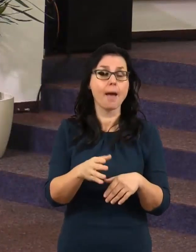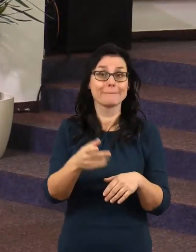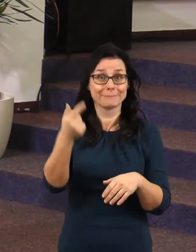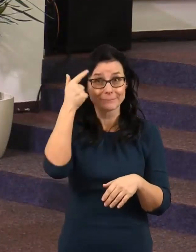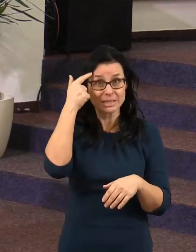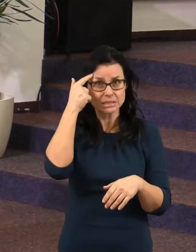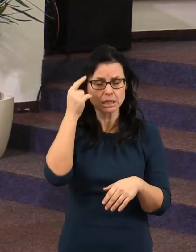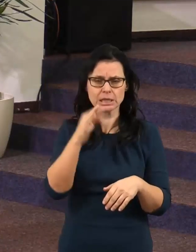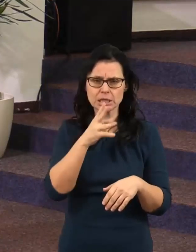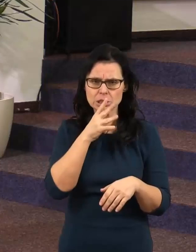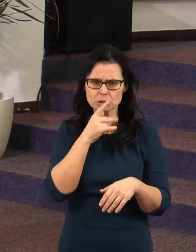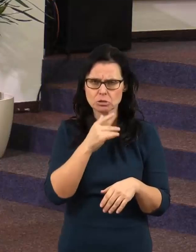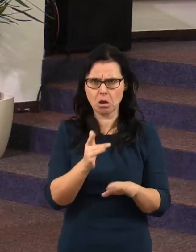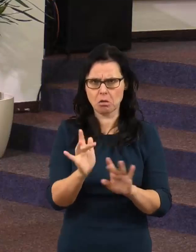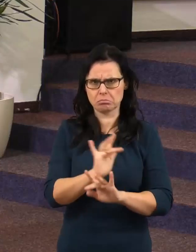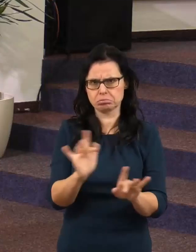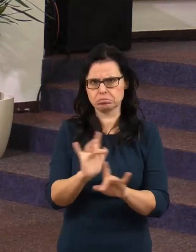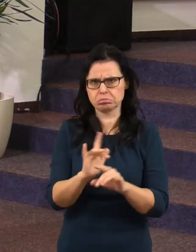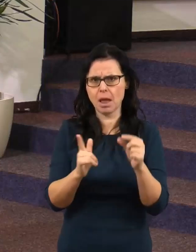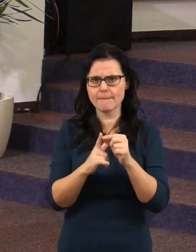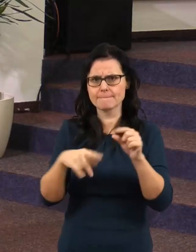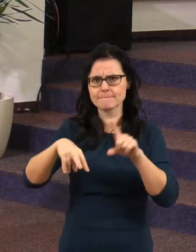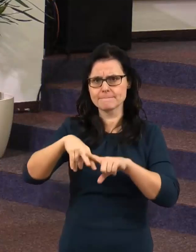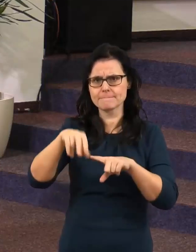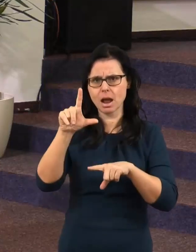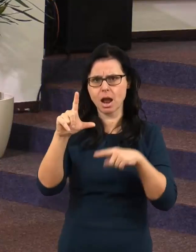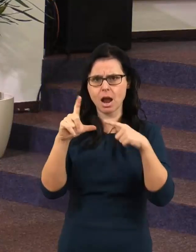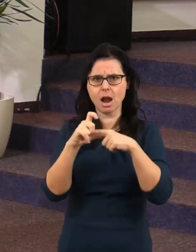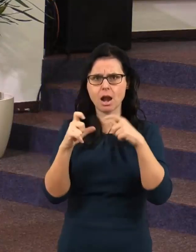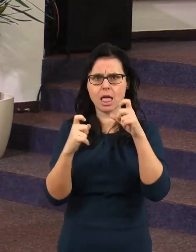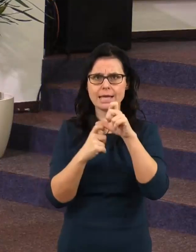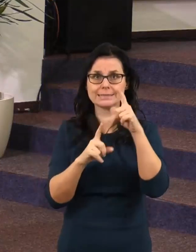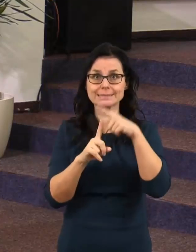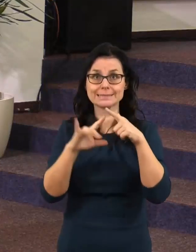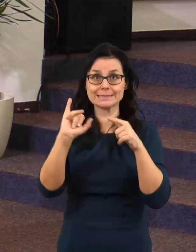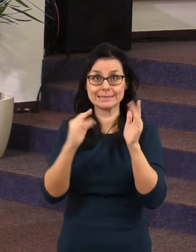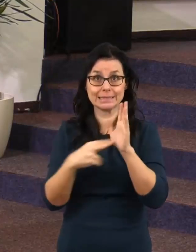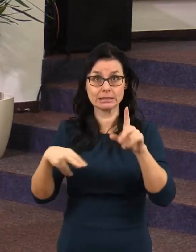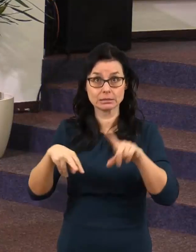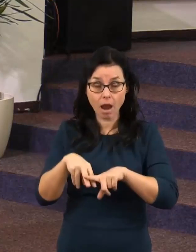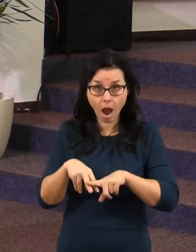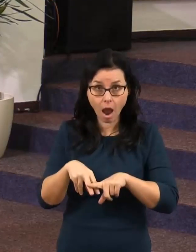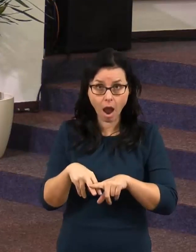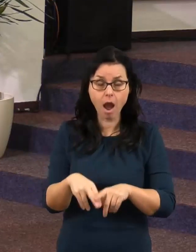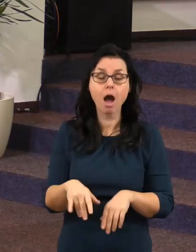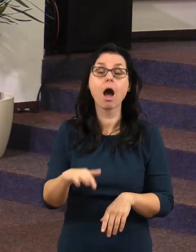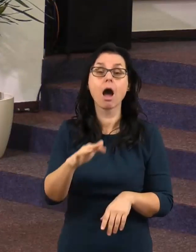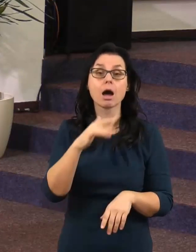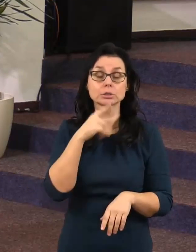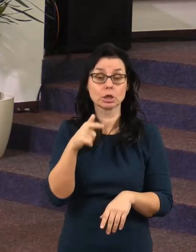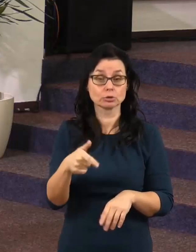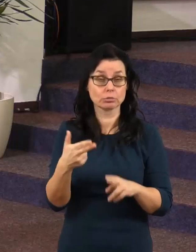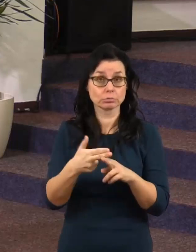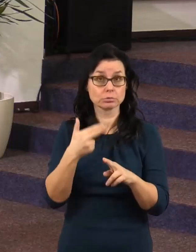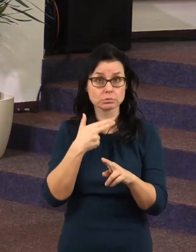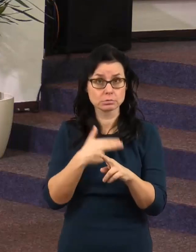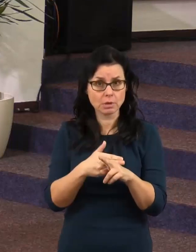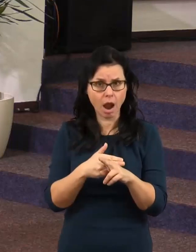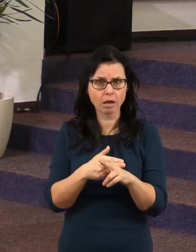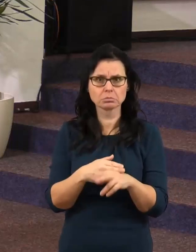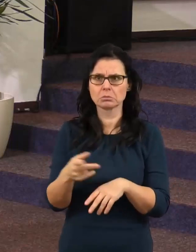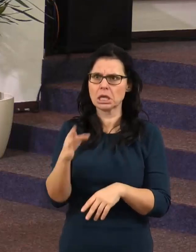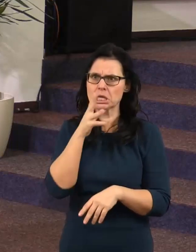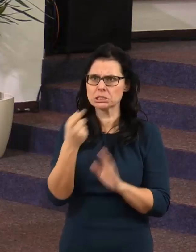žádné místo tedy v Palestině. A jejich nároky Izraelců jsou